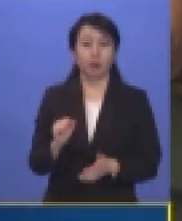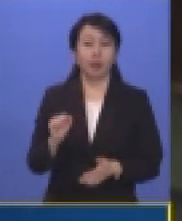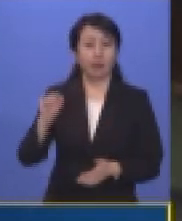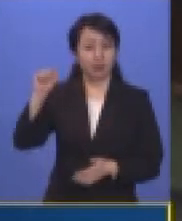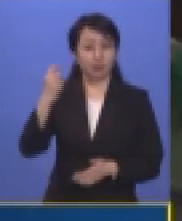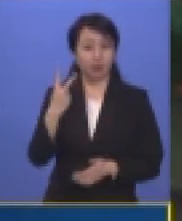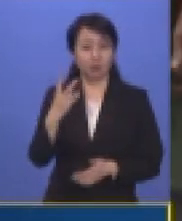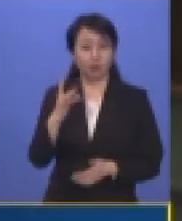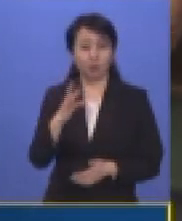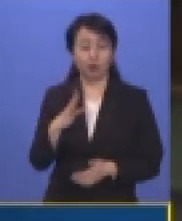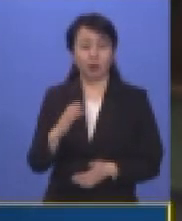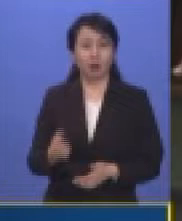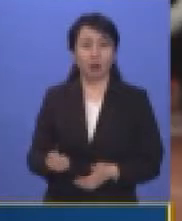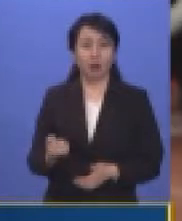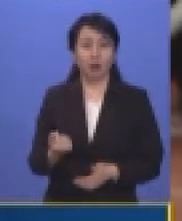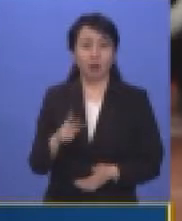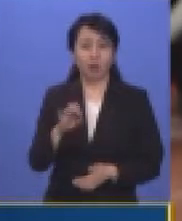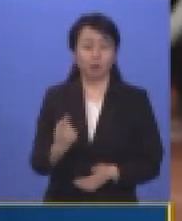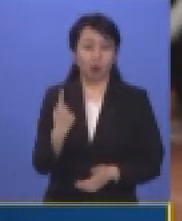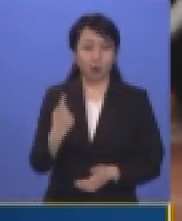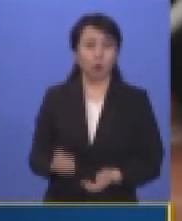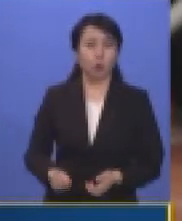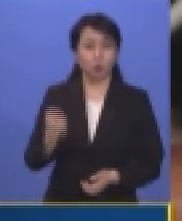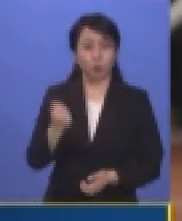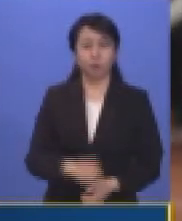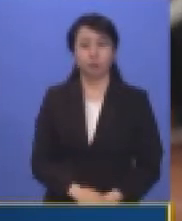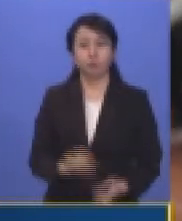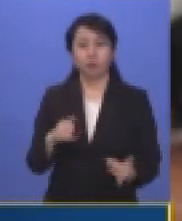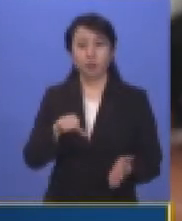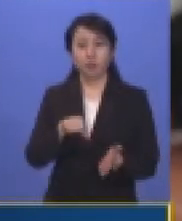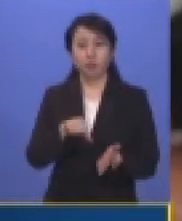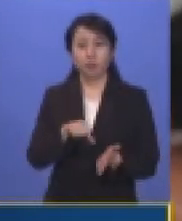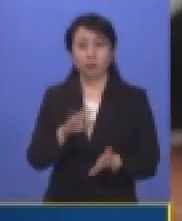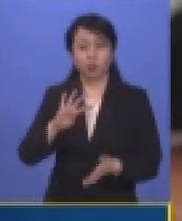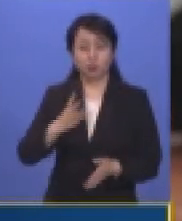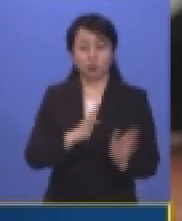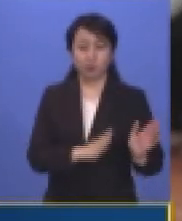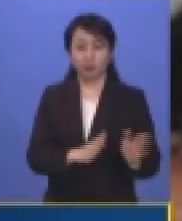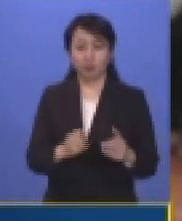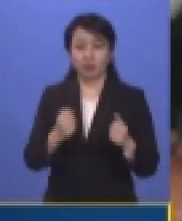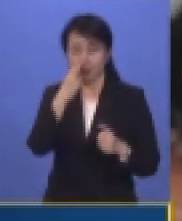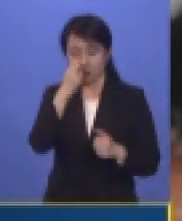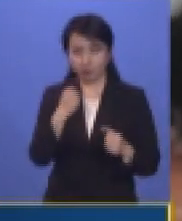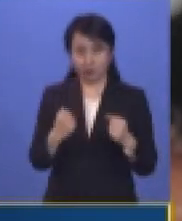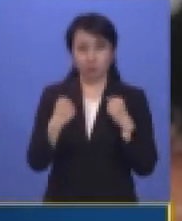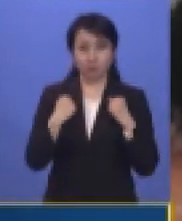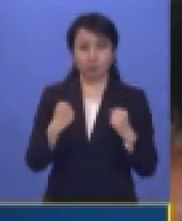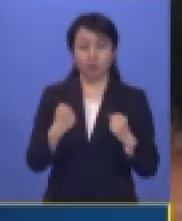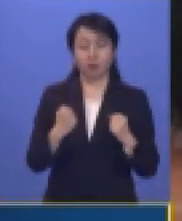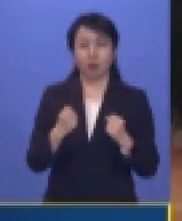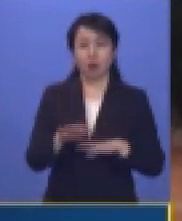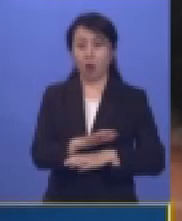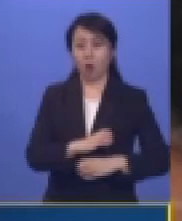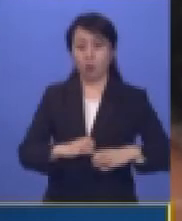гири двумя руками и рывок одной рукой. Сегодня стартовал 4-й вид – традиционная спартакиада физкультурно-спортивного